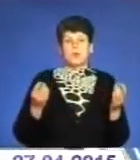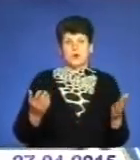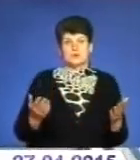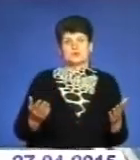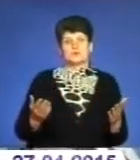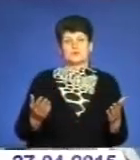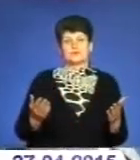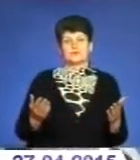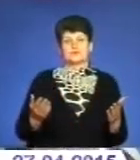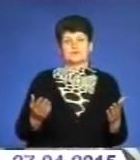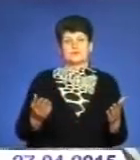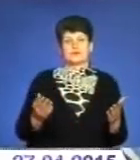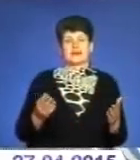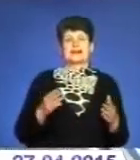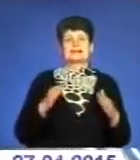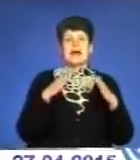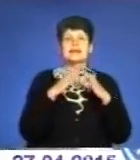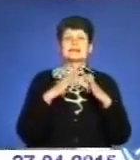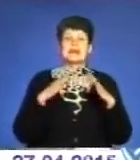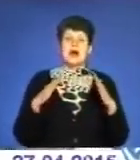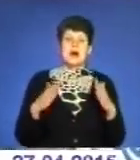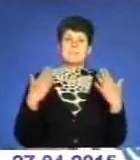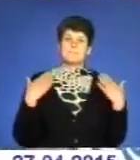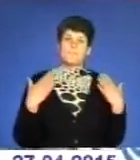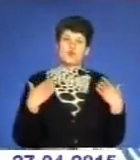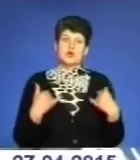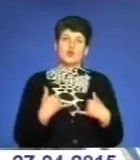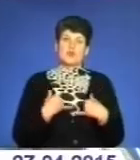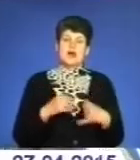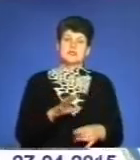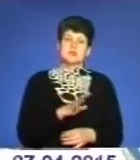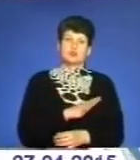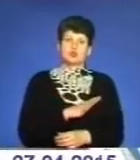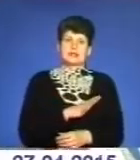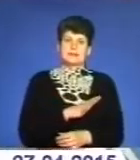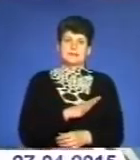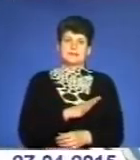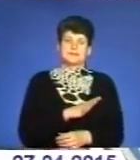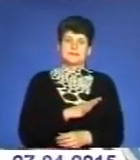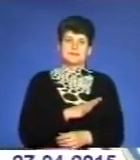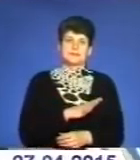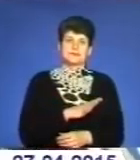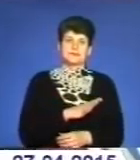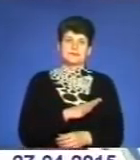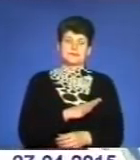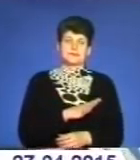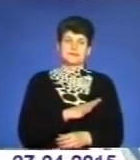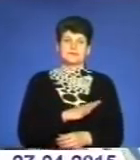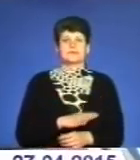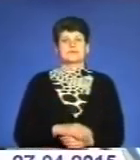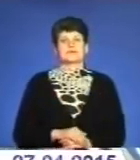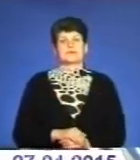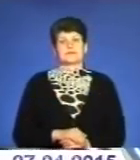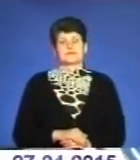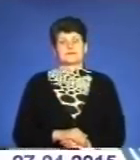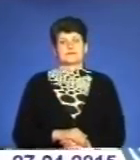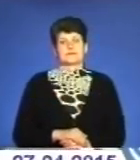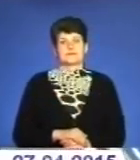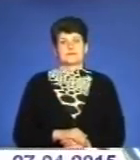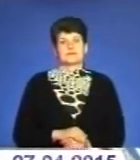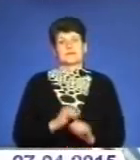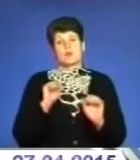художник, «Бистросмисл» і атлет. Ага, ти їх в якихось іграх завоювала, так? Ну, не в іграх,